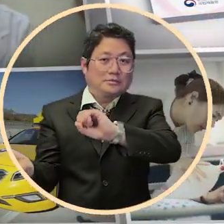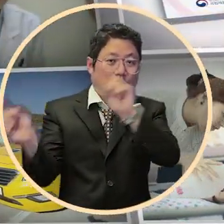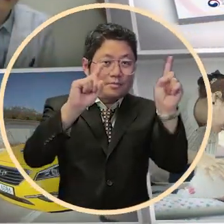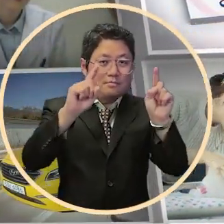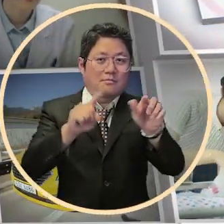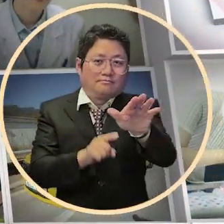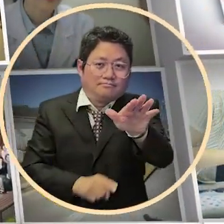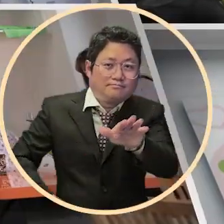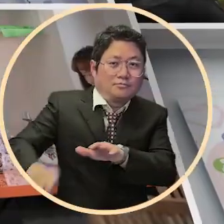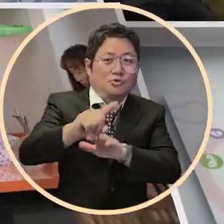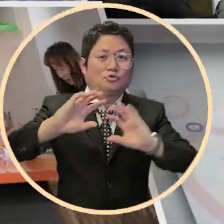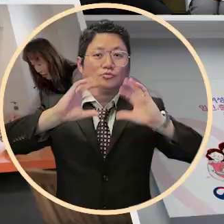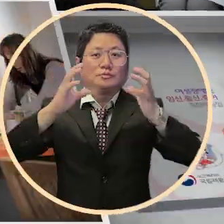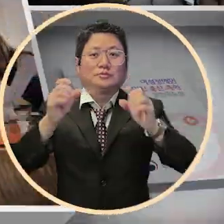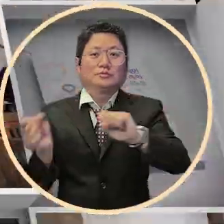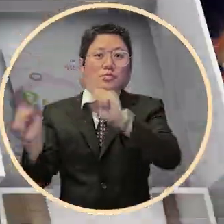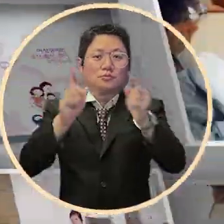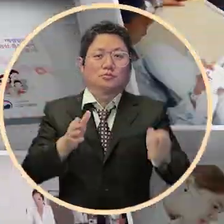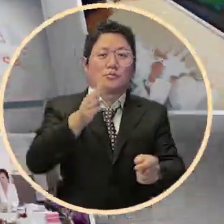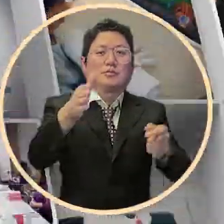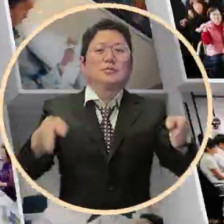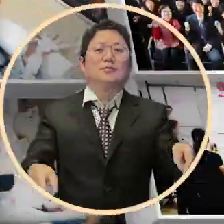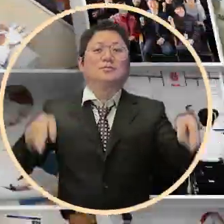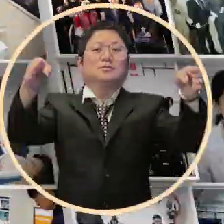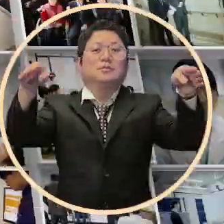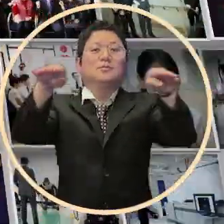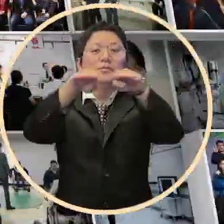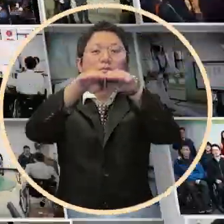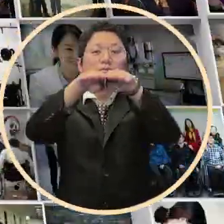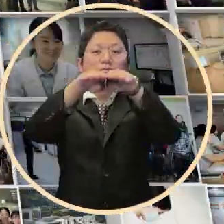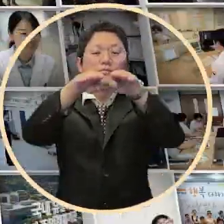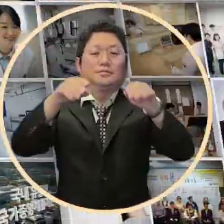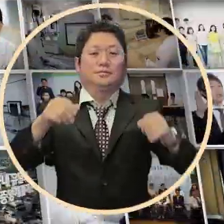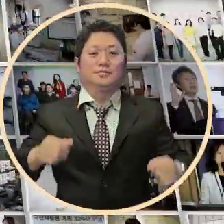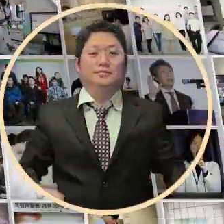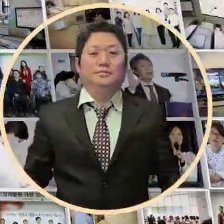대한민국 재활의 미래를 선도하는 국민의 재활전문기관